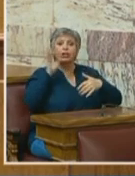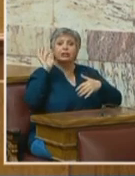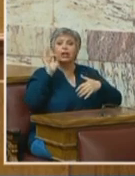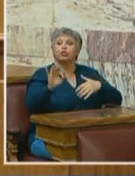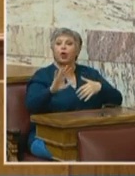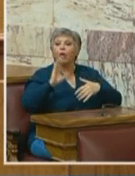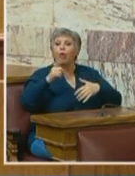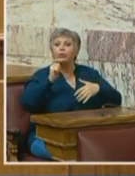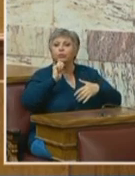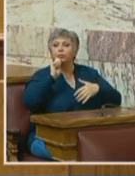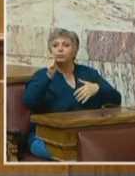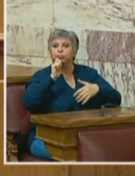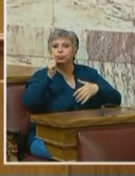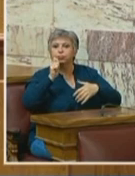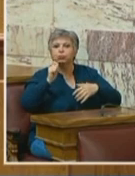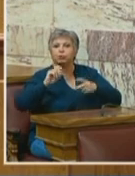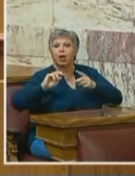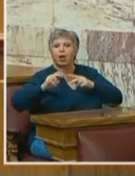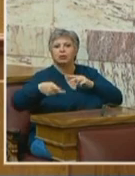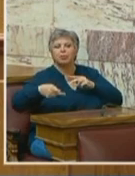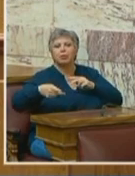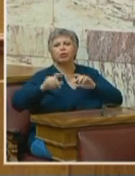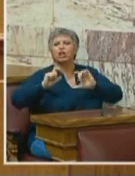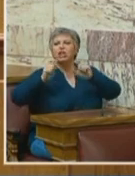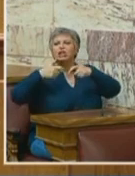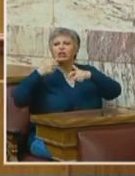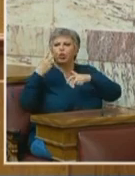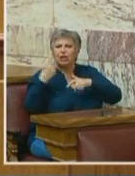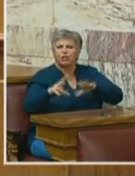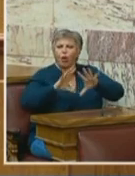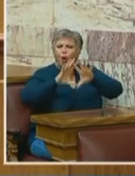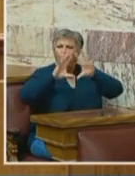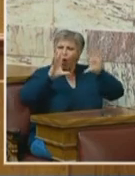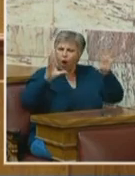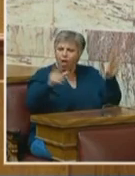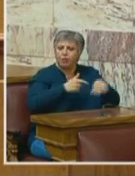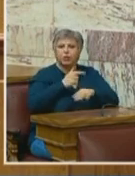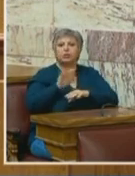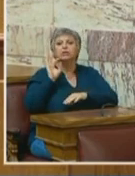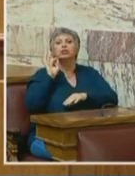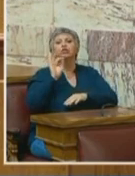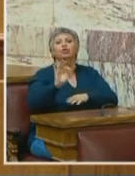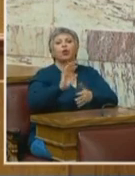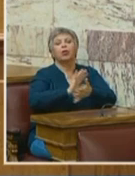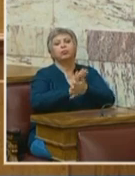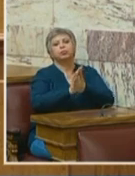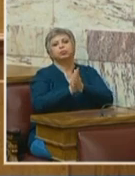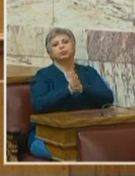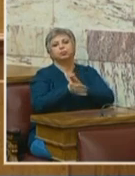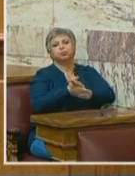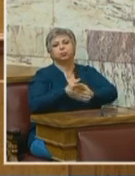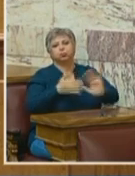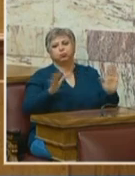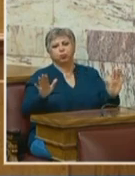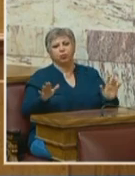αντιπάλους, αλλά και τις οικογένειές τους. Στην ουσία, με όλα αυτά τα οποία κάνετε, με τη γλώσσα την